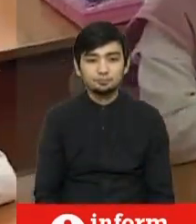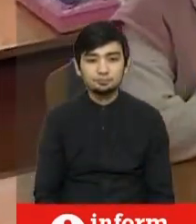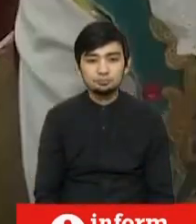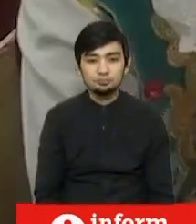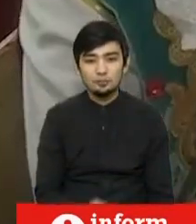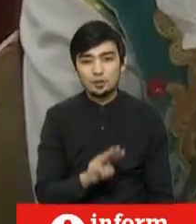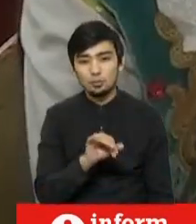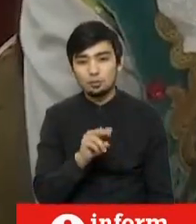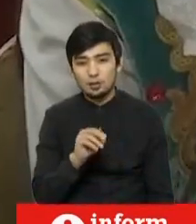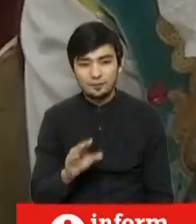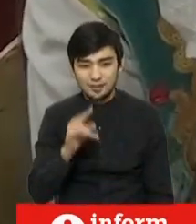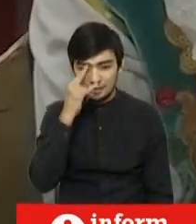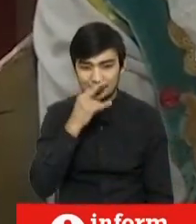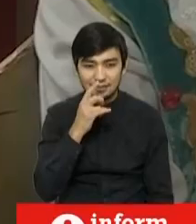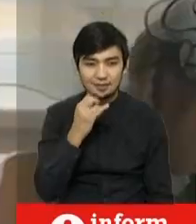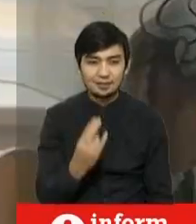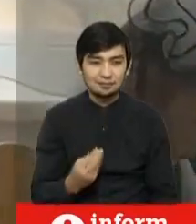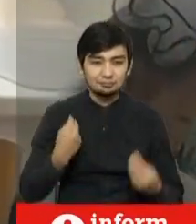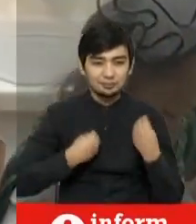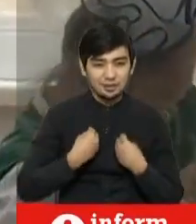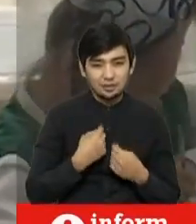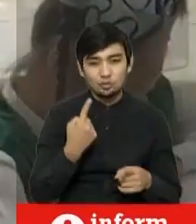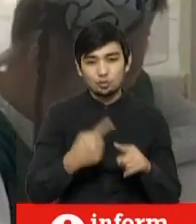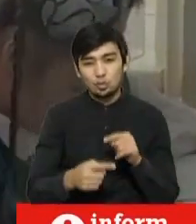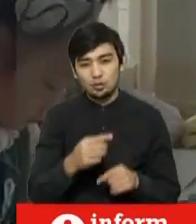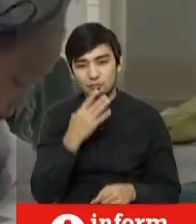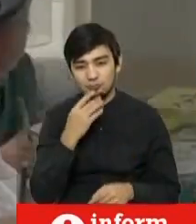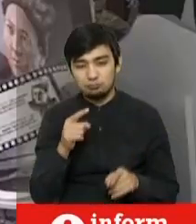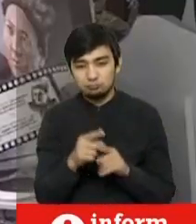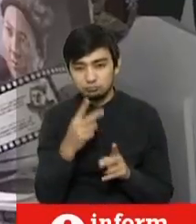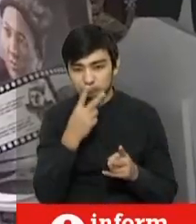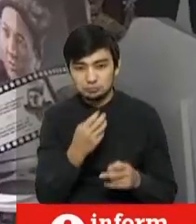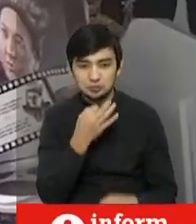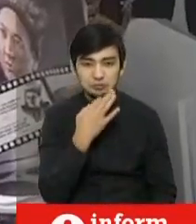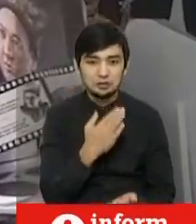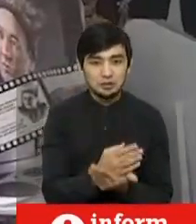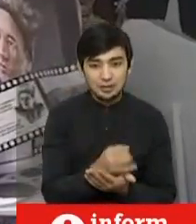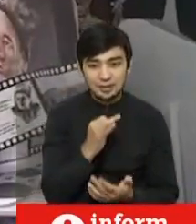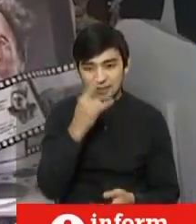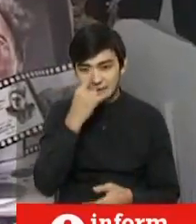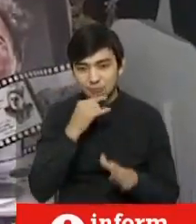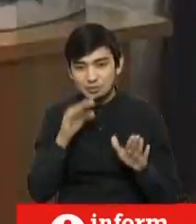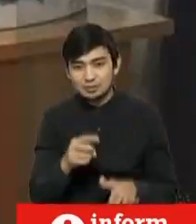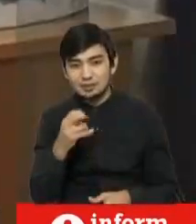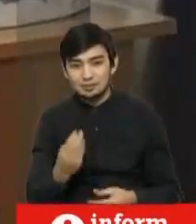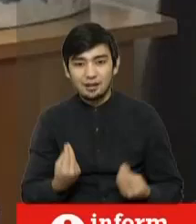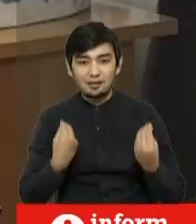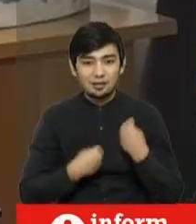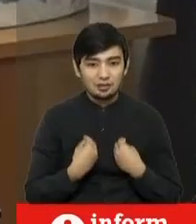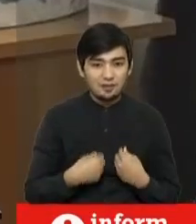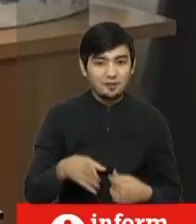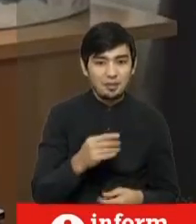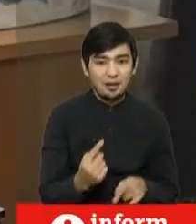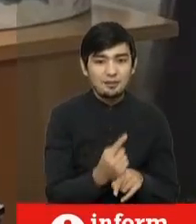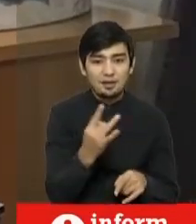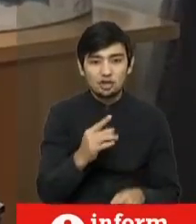Мұқаев мырза қазір қазақтың ұлттық киімдері өзгелдерде кеңінен насихатталып жатыр деп санайды. Себебі Қазақстанда ұлттық киім көбіне бір